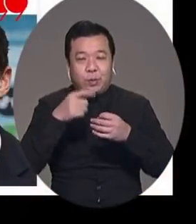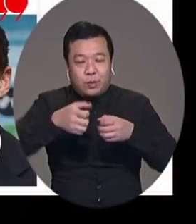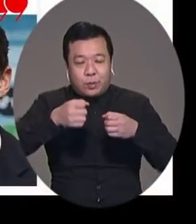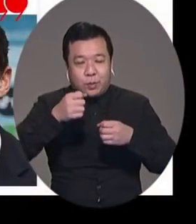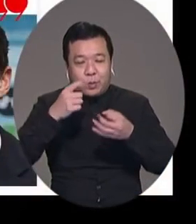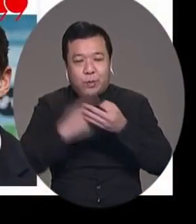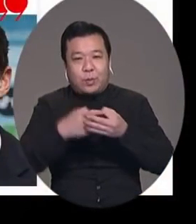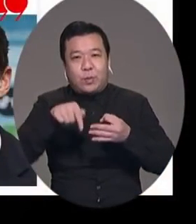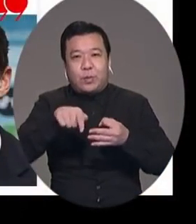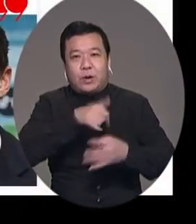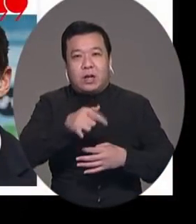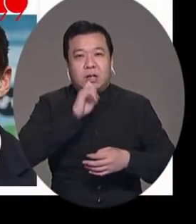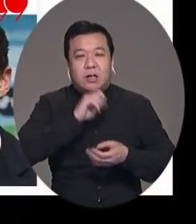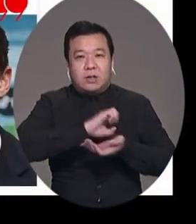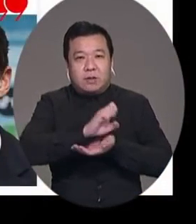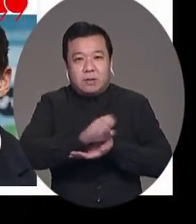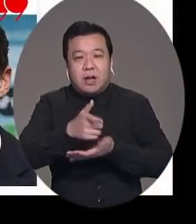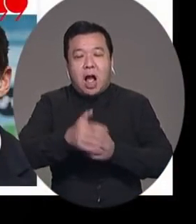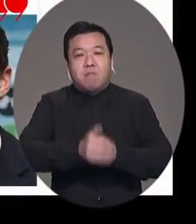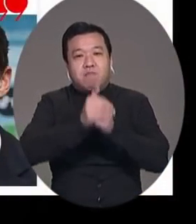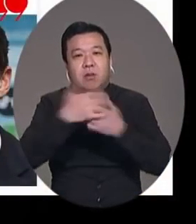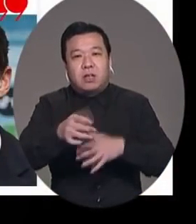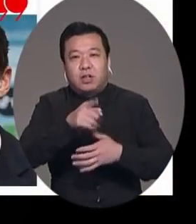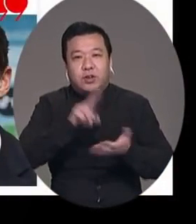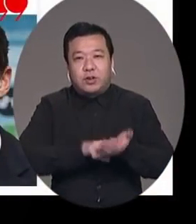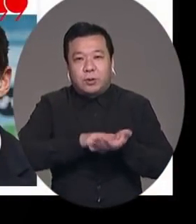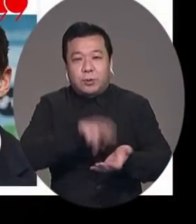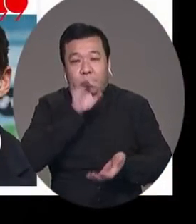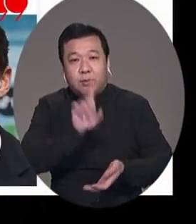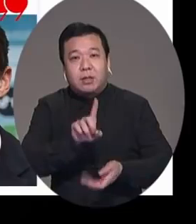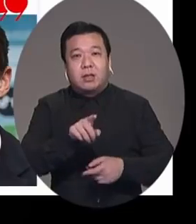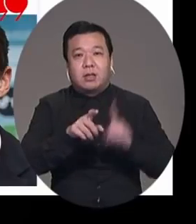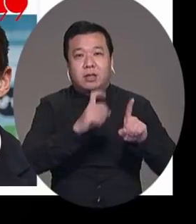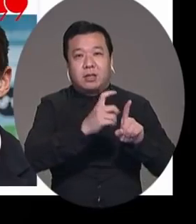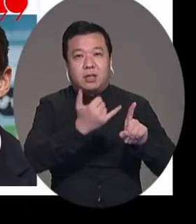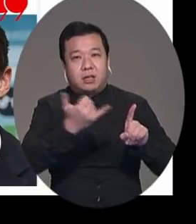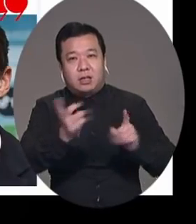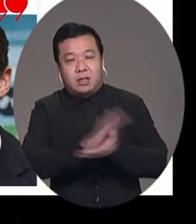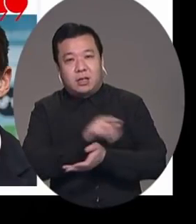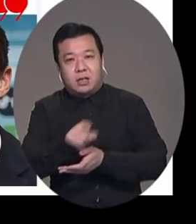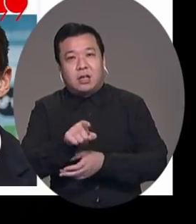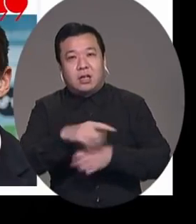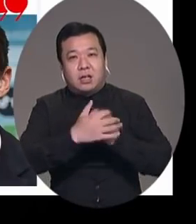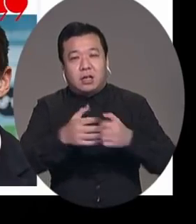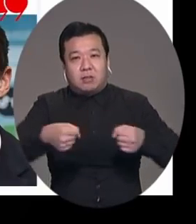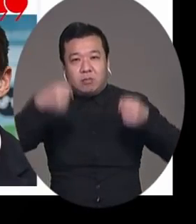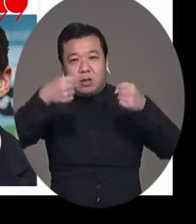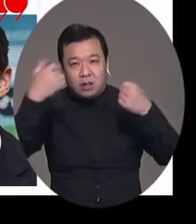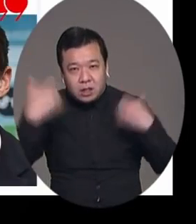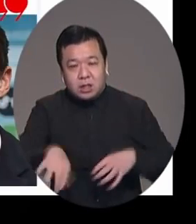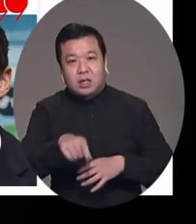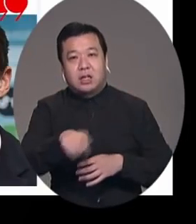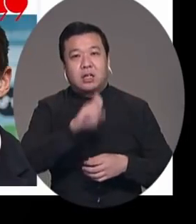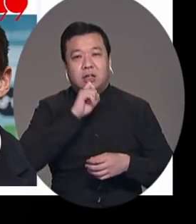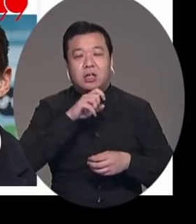之前亦都发信给球队送上祝福。他信中又提到1966年英格兰夺得世界杯的时候，